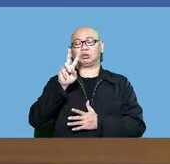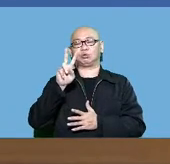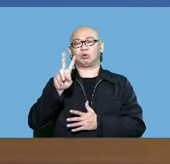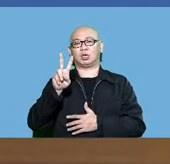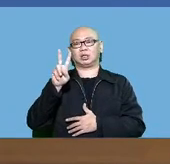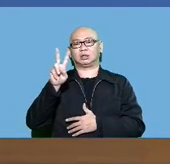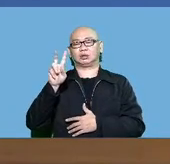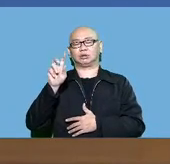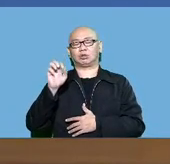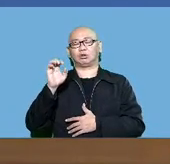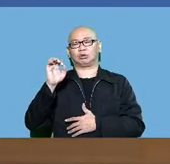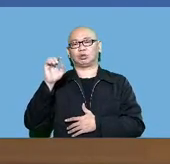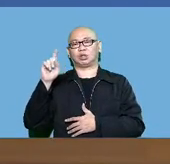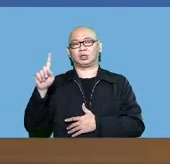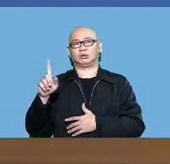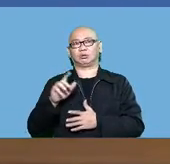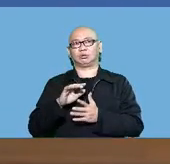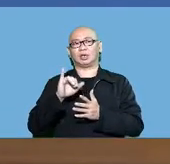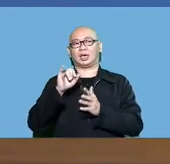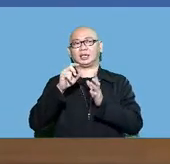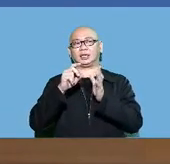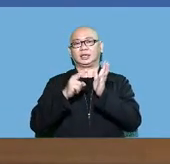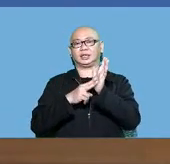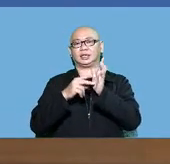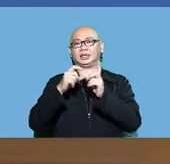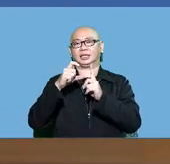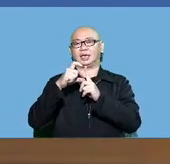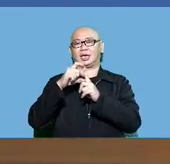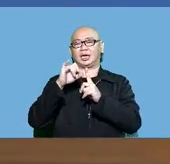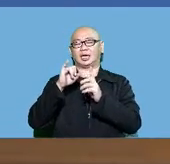03-2001, NIDN